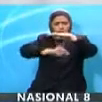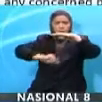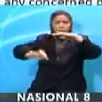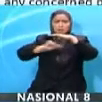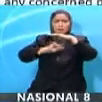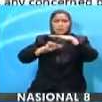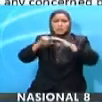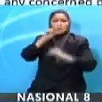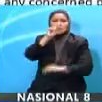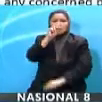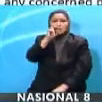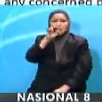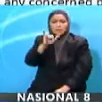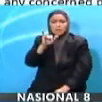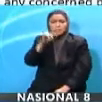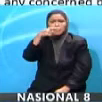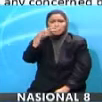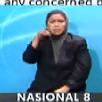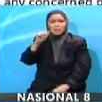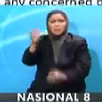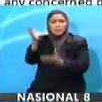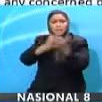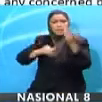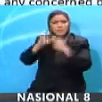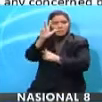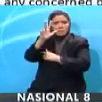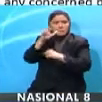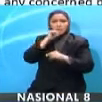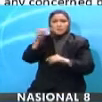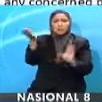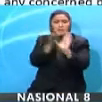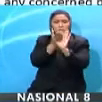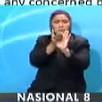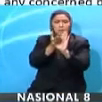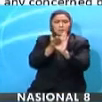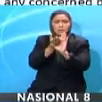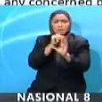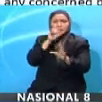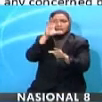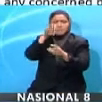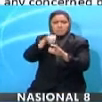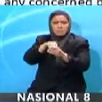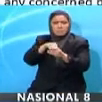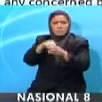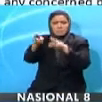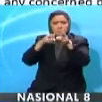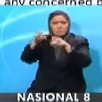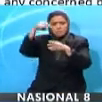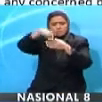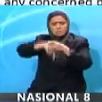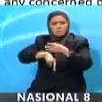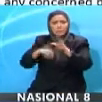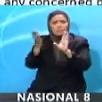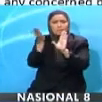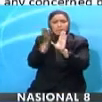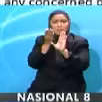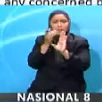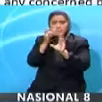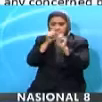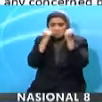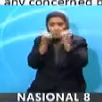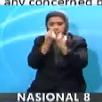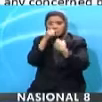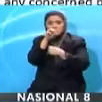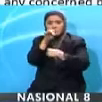pihak ketiga yang bukan bank dan tidak terlibat dalam urusan dalaman Syarikat membuat dakwaan tidak berasas itu dalam apa